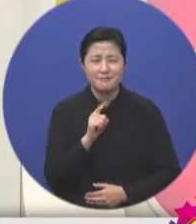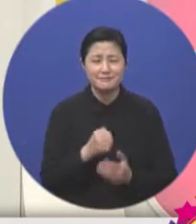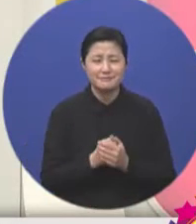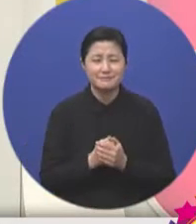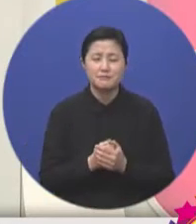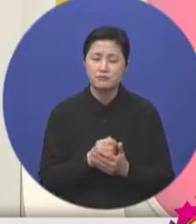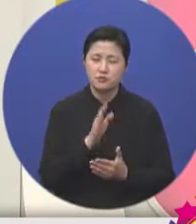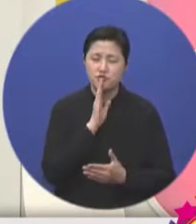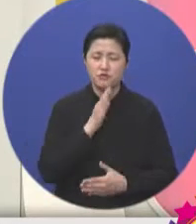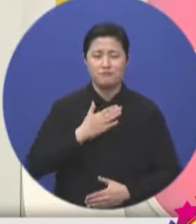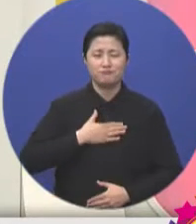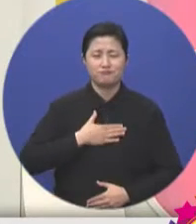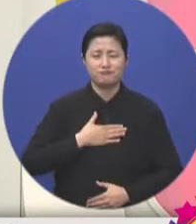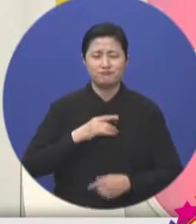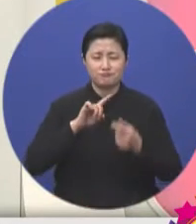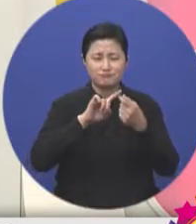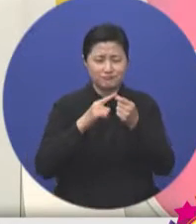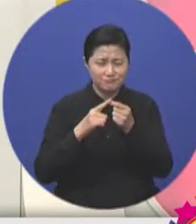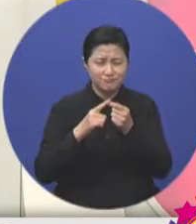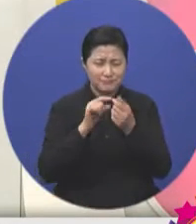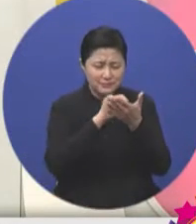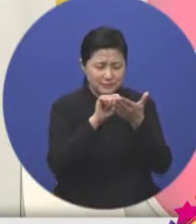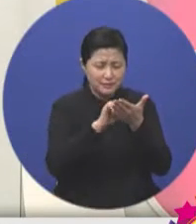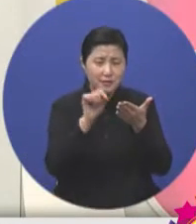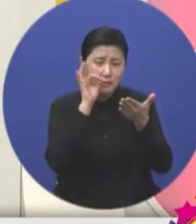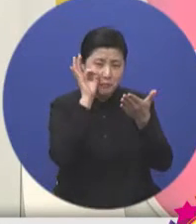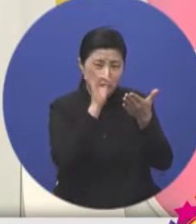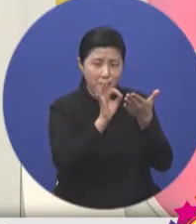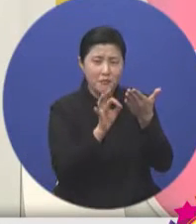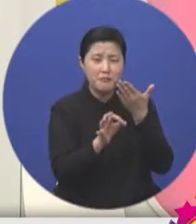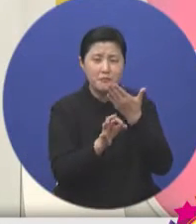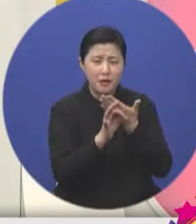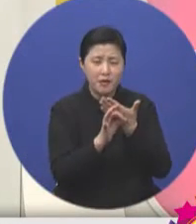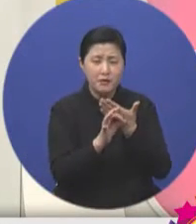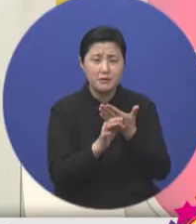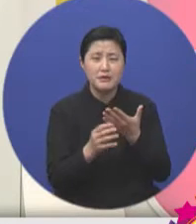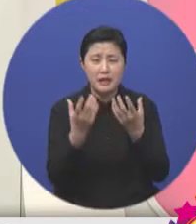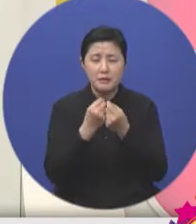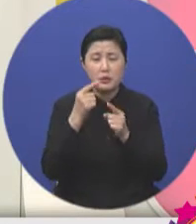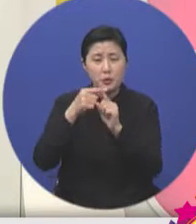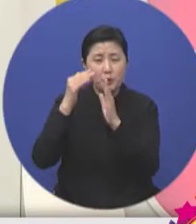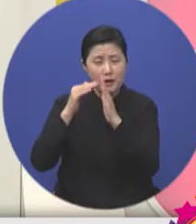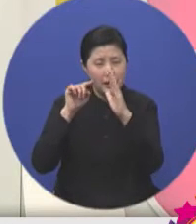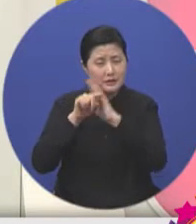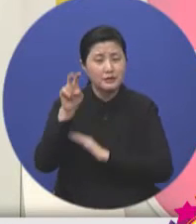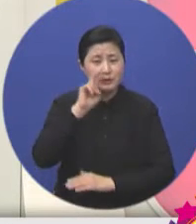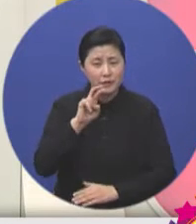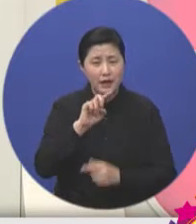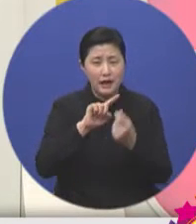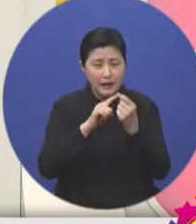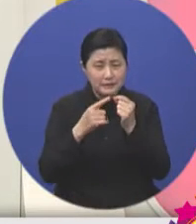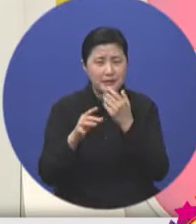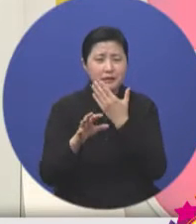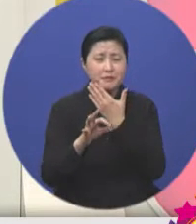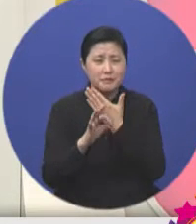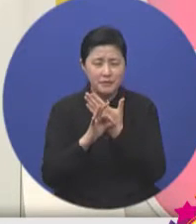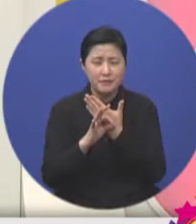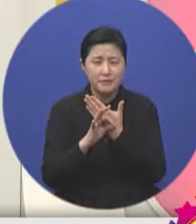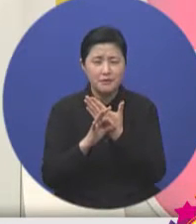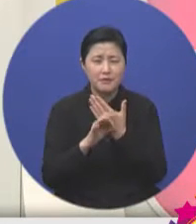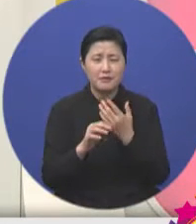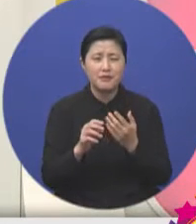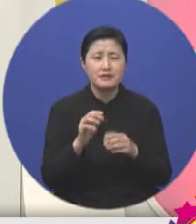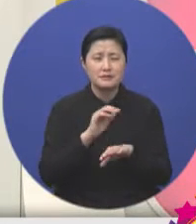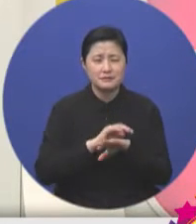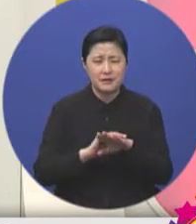그러니까 저는요 가사 적어놓은 일 보면은요 뭐 교회 가면 찬송가라든지 이런 것도 가사만 알면은 책만 보고 가사만 음을